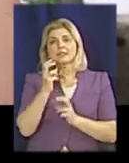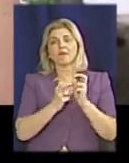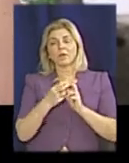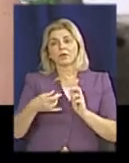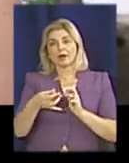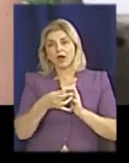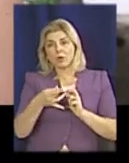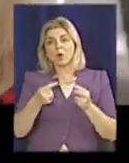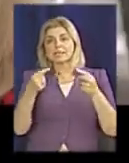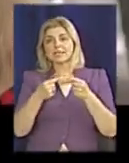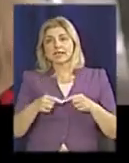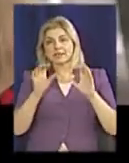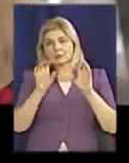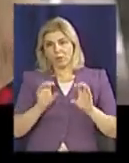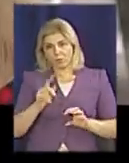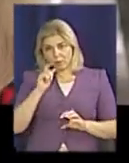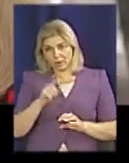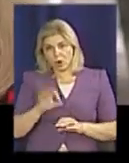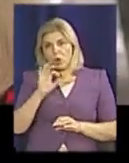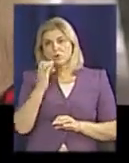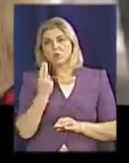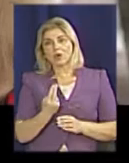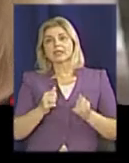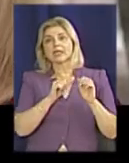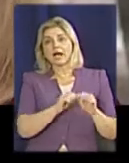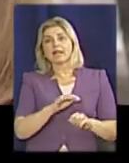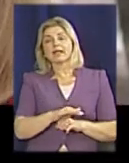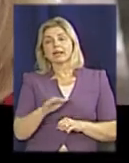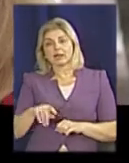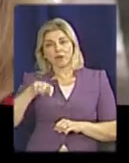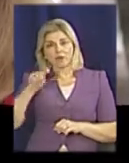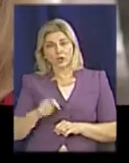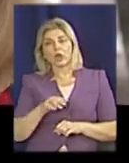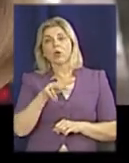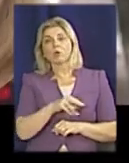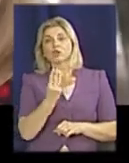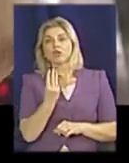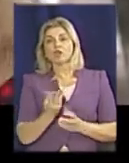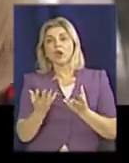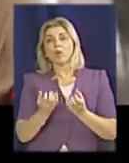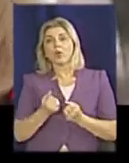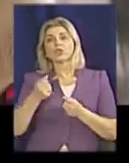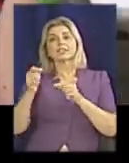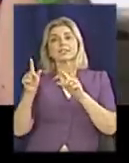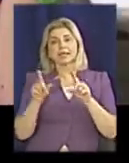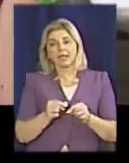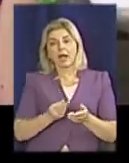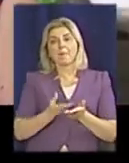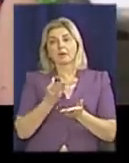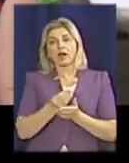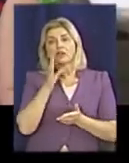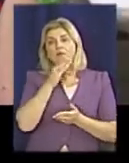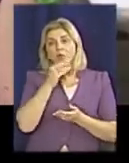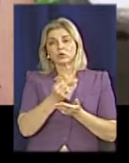Заводського району, згідно з законом України про соціальний захист дітей війни, Людмила Шевченко отримує знижку при сплаті за водопостачання